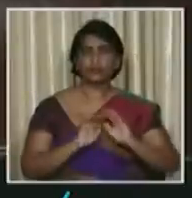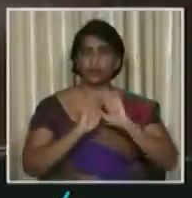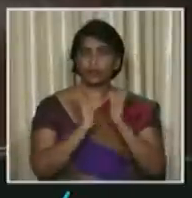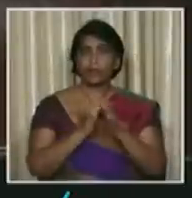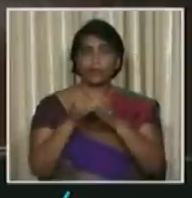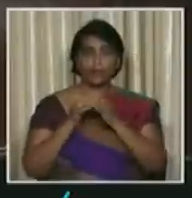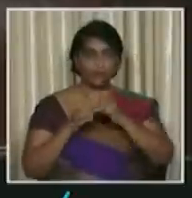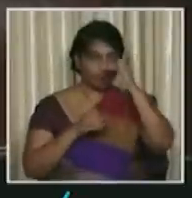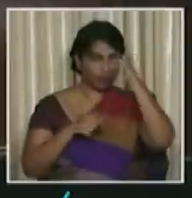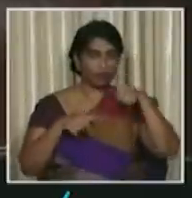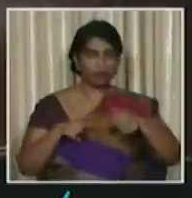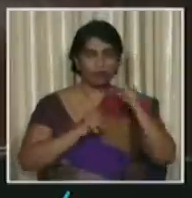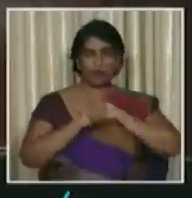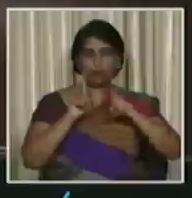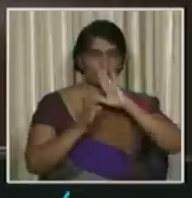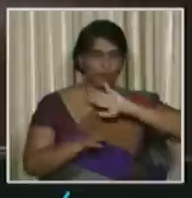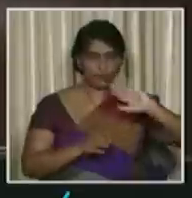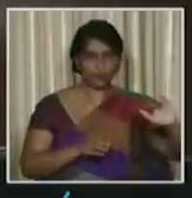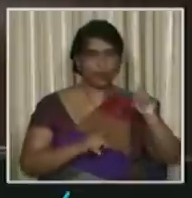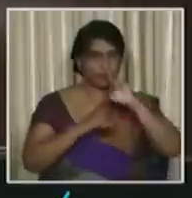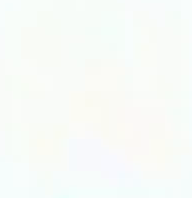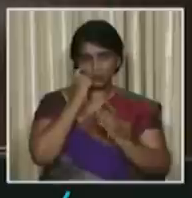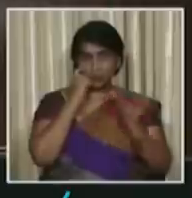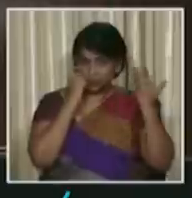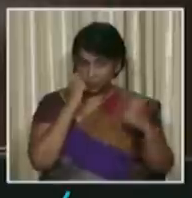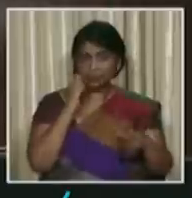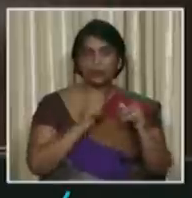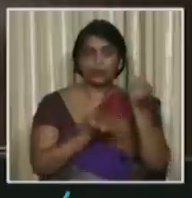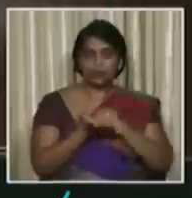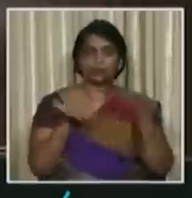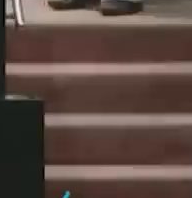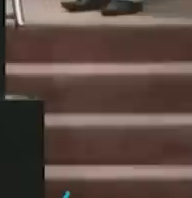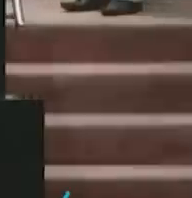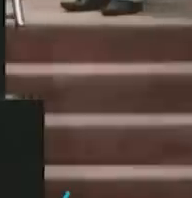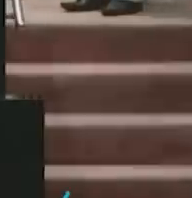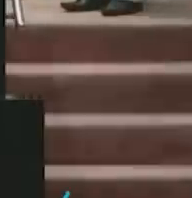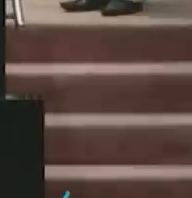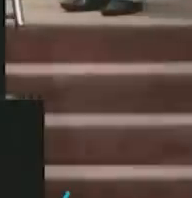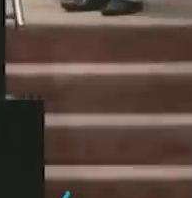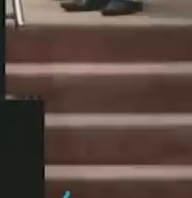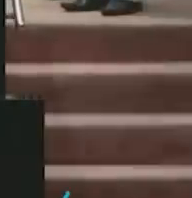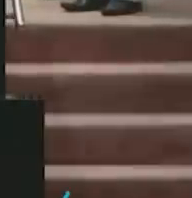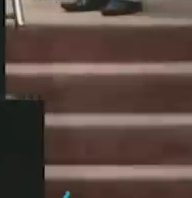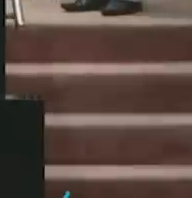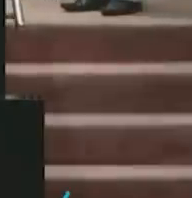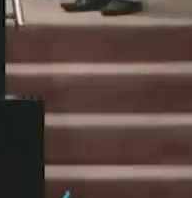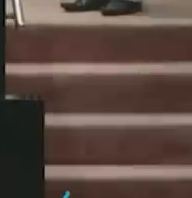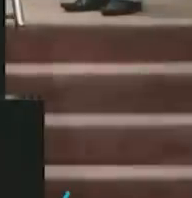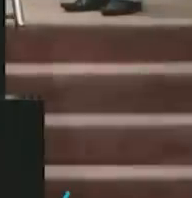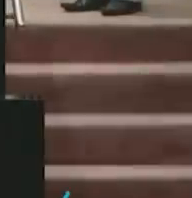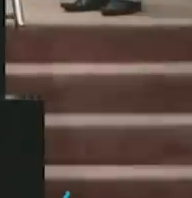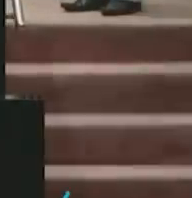පක්ෂ නායකයින්ට මේ අවස්ථාවේ අපි රැස්වීමකට කැඳවනවා. කතා කරලා මේ ගැන තීරණයක් කරමු. සභාව නැවත රැස්වීම විනාඩි 10කින්. මෙලෙස කල් තිබුණු පාර්ලිමේන්තුව